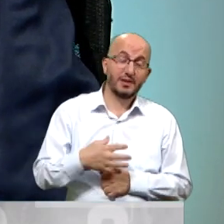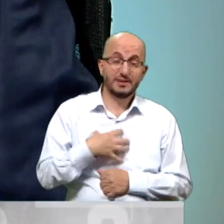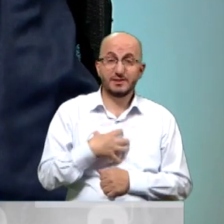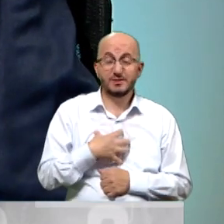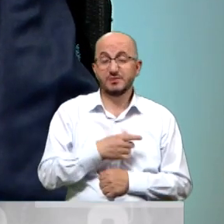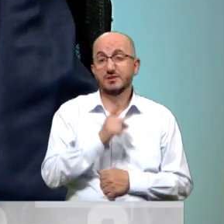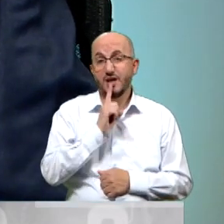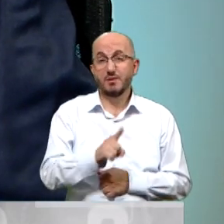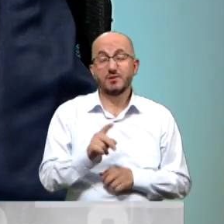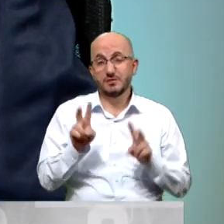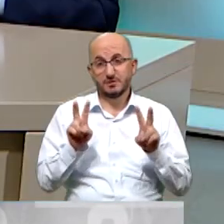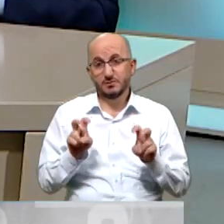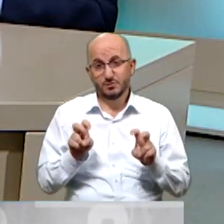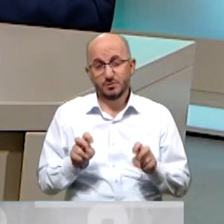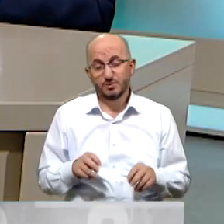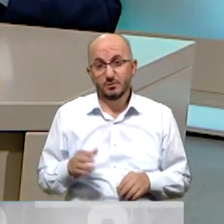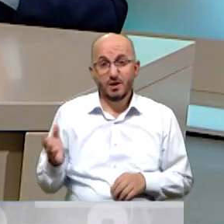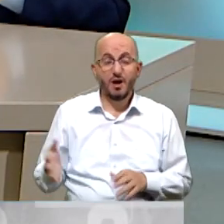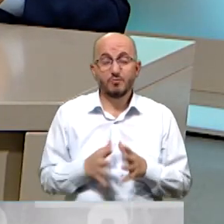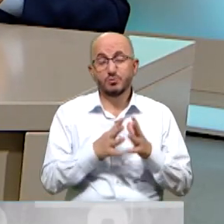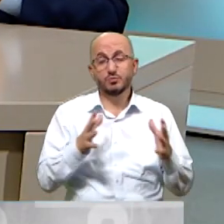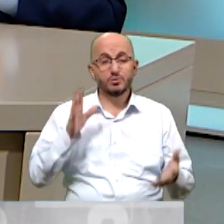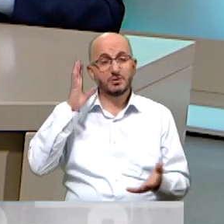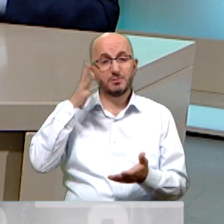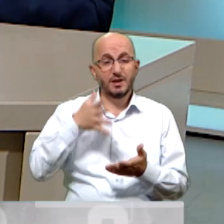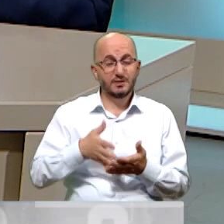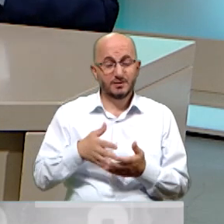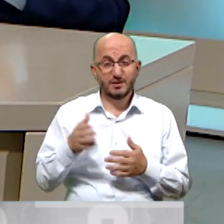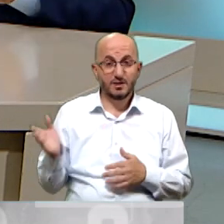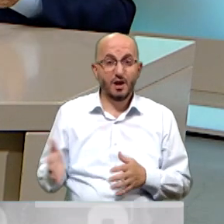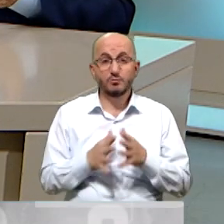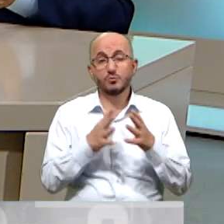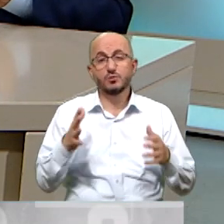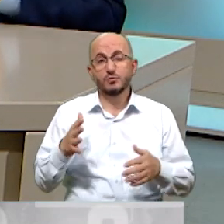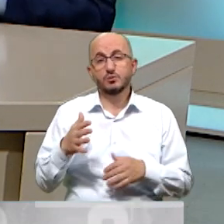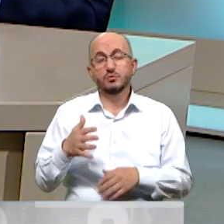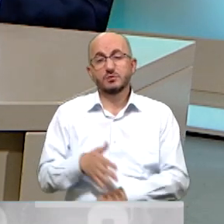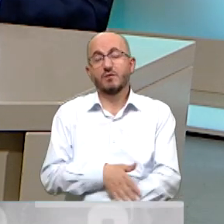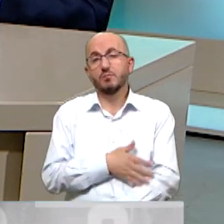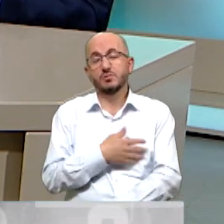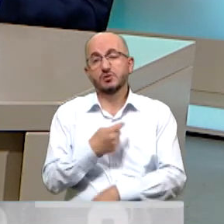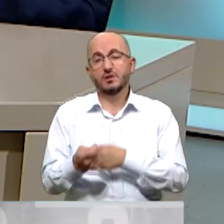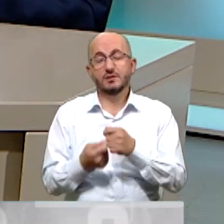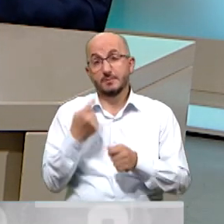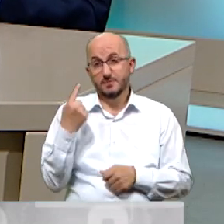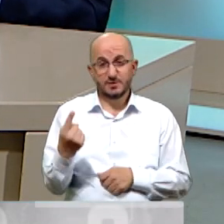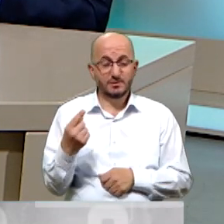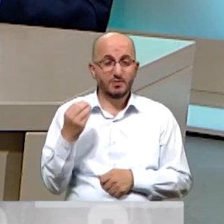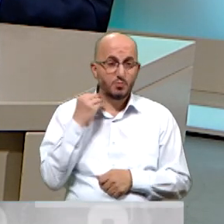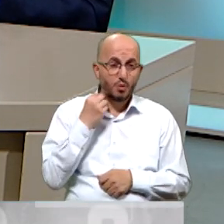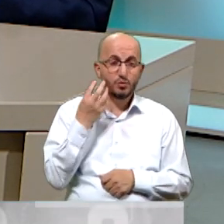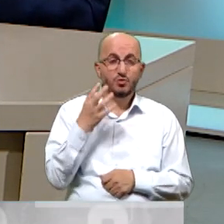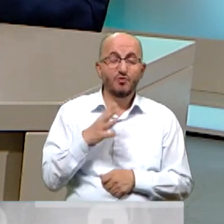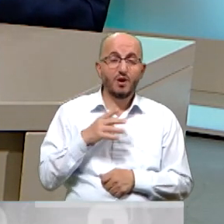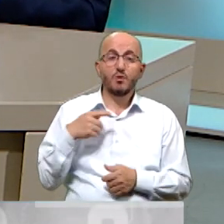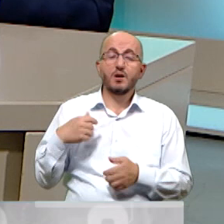dinimizin emrettiği bir konudur. En büyük ibadetlerden, en büyük sadakalardan birisidir. Borcu var, ona yardımcı